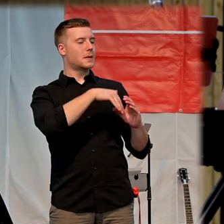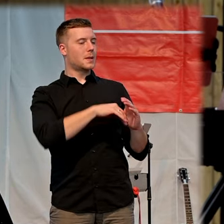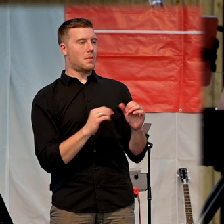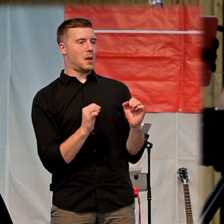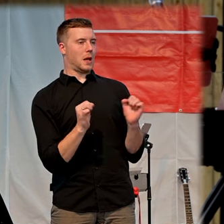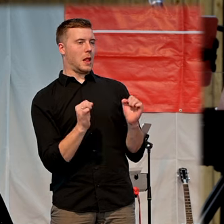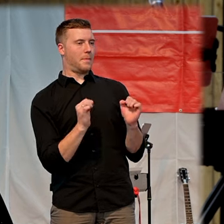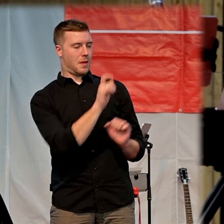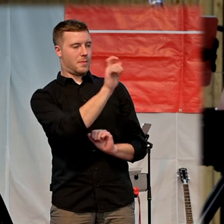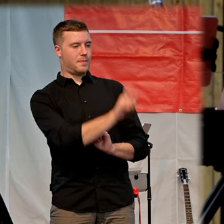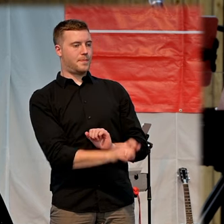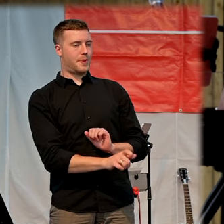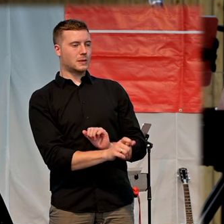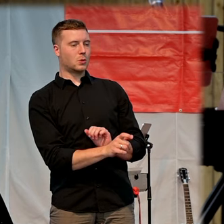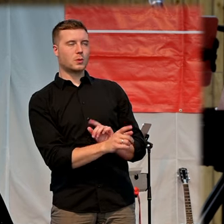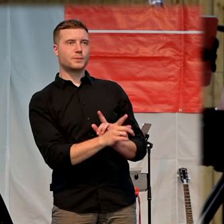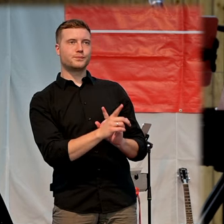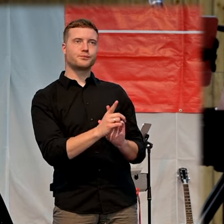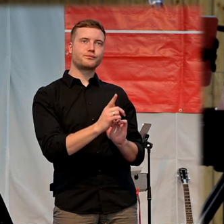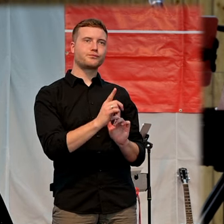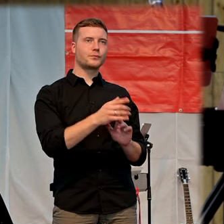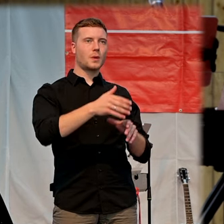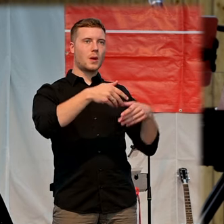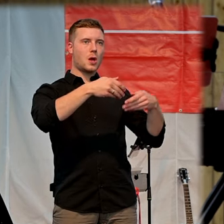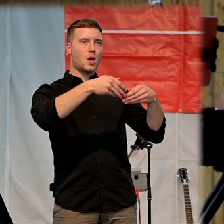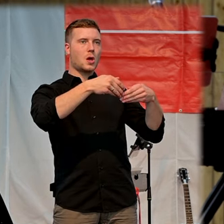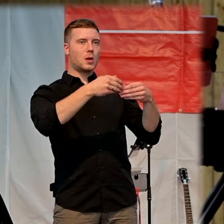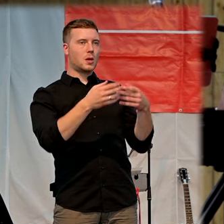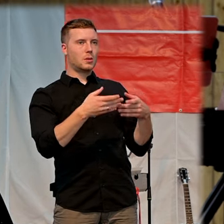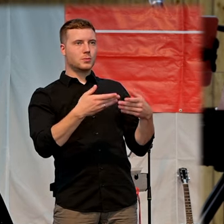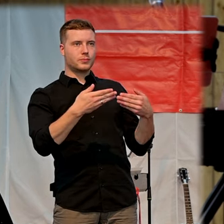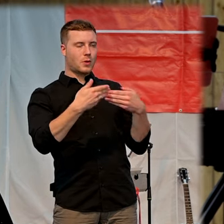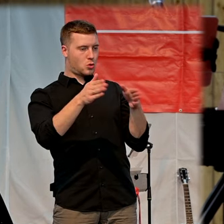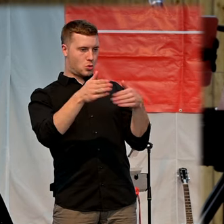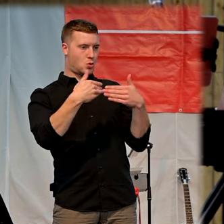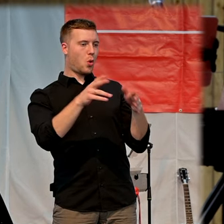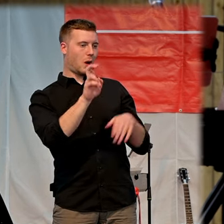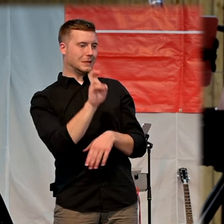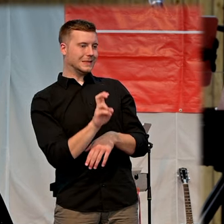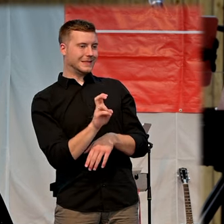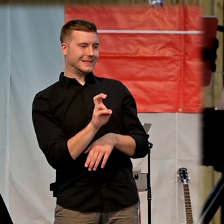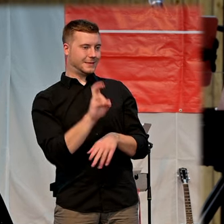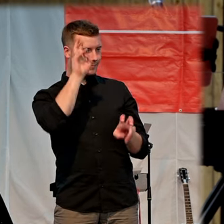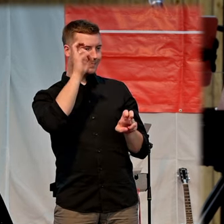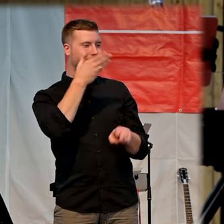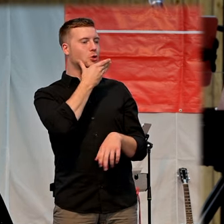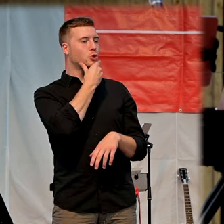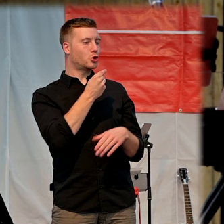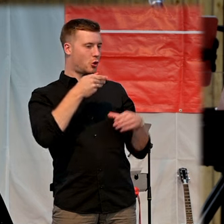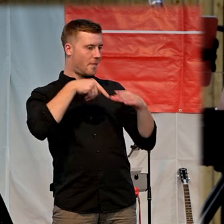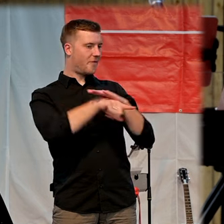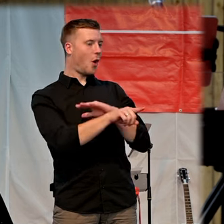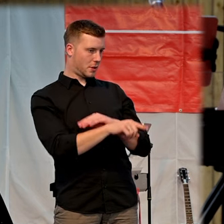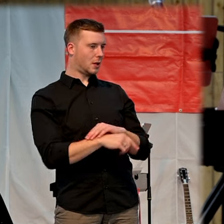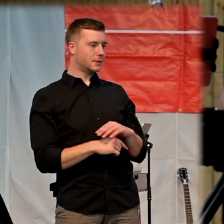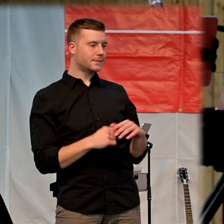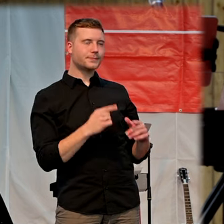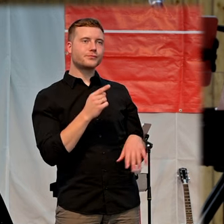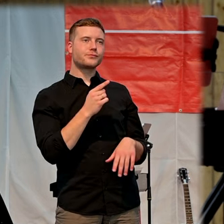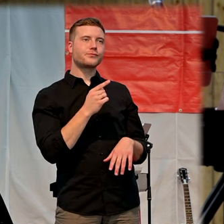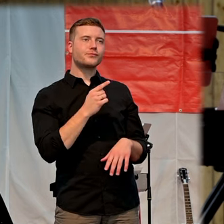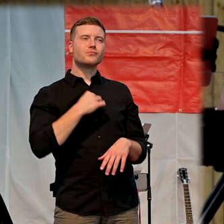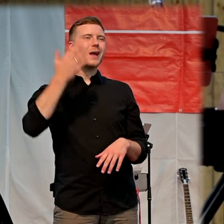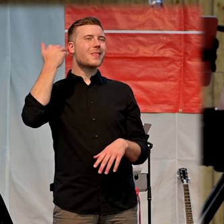die zwischen dem ersten und dem zweiten Vorhof war. Denn in jüdischer Zeit